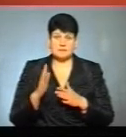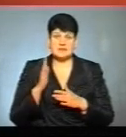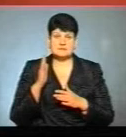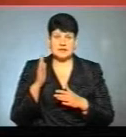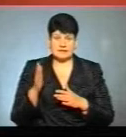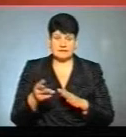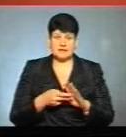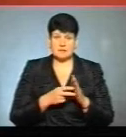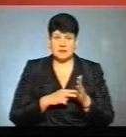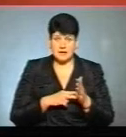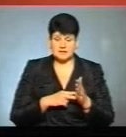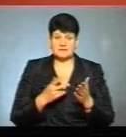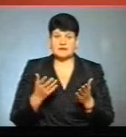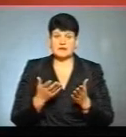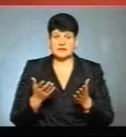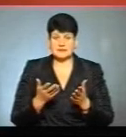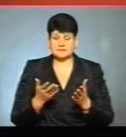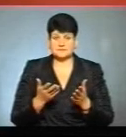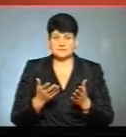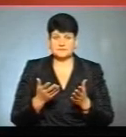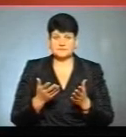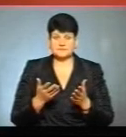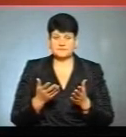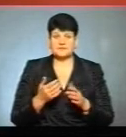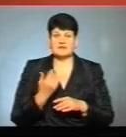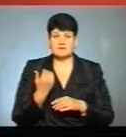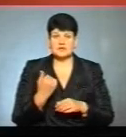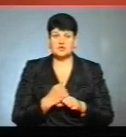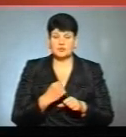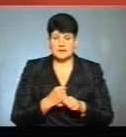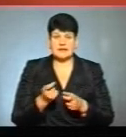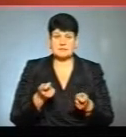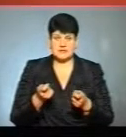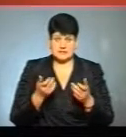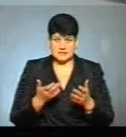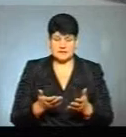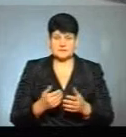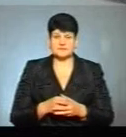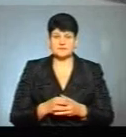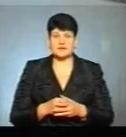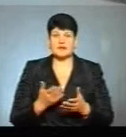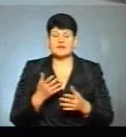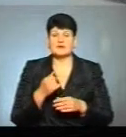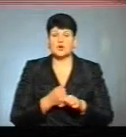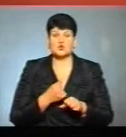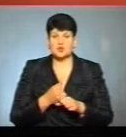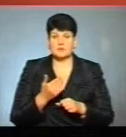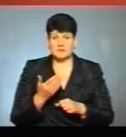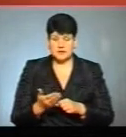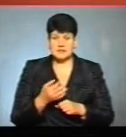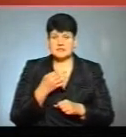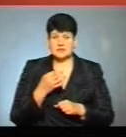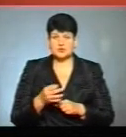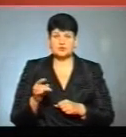перспективних планів, які ви розробили, адміністрація. Визнаю, ми розробили. Які ви розробили,